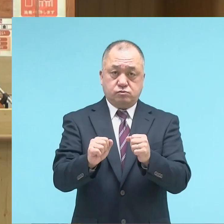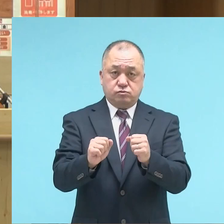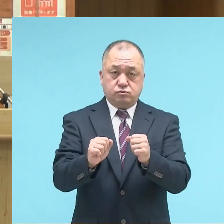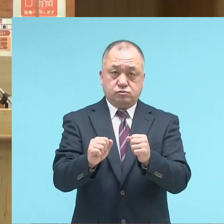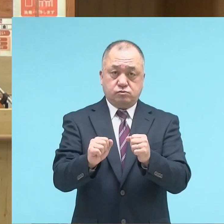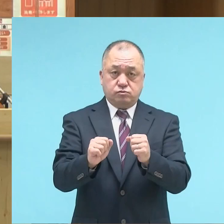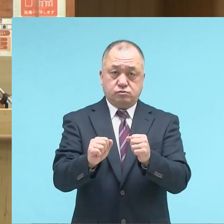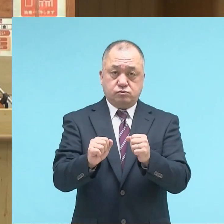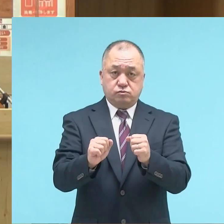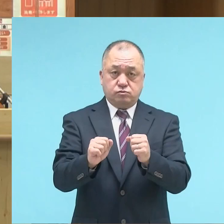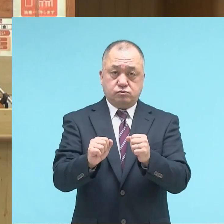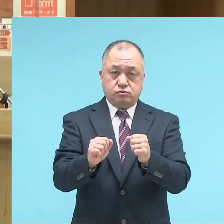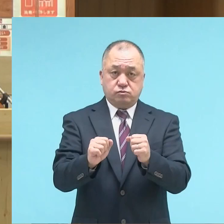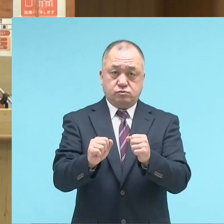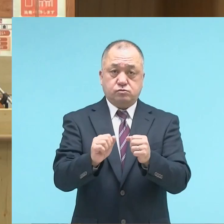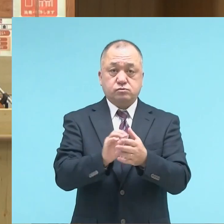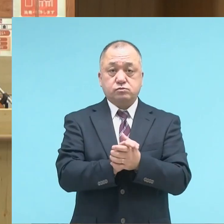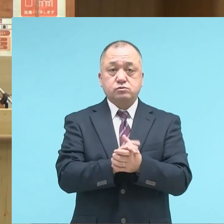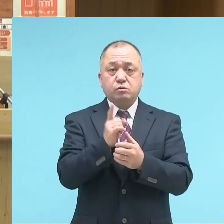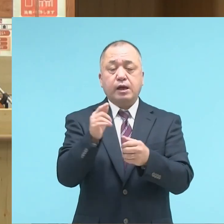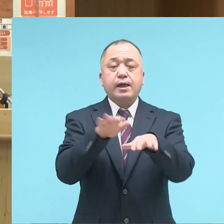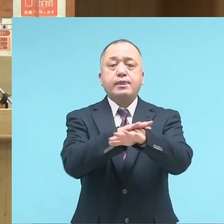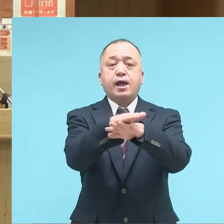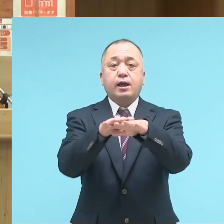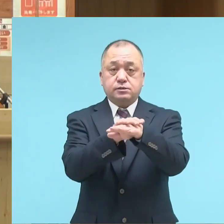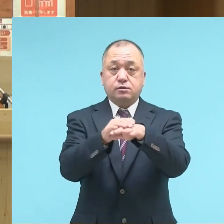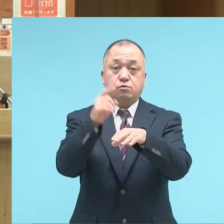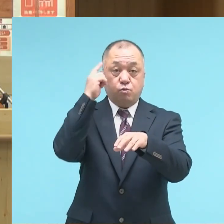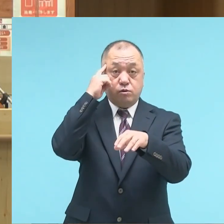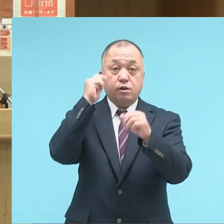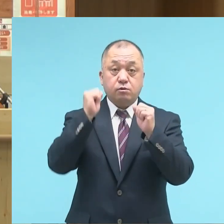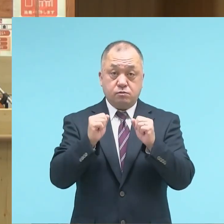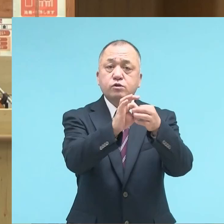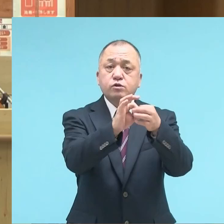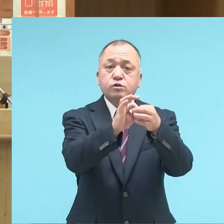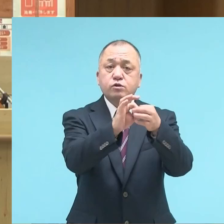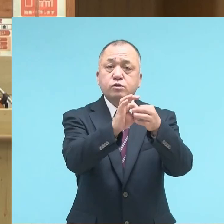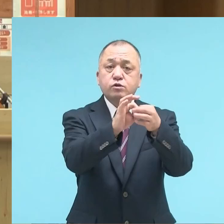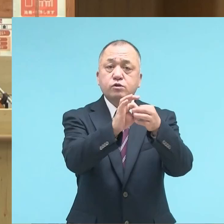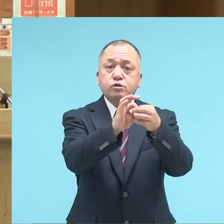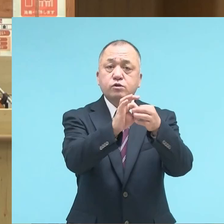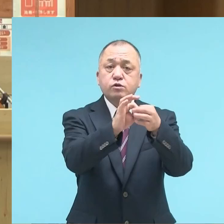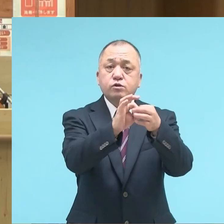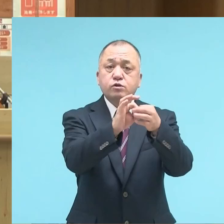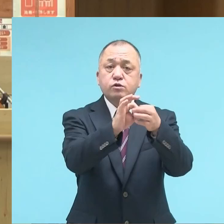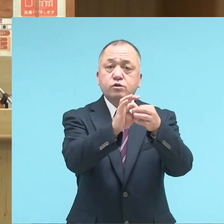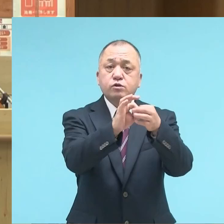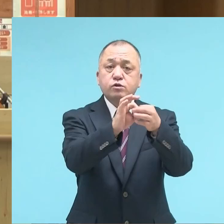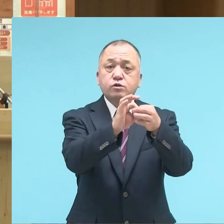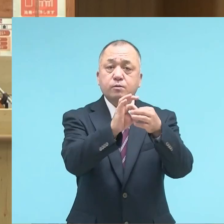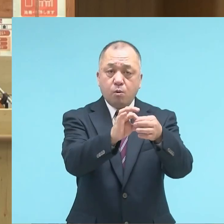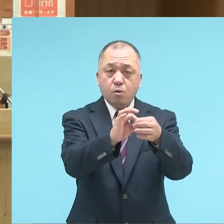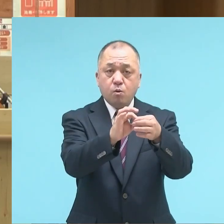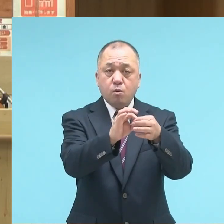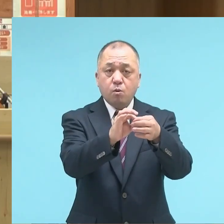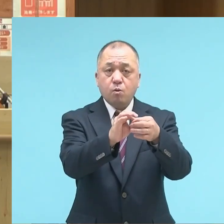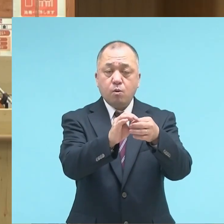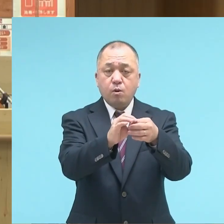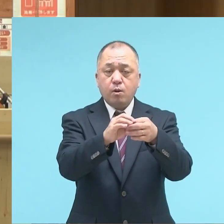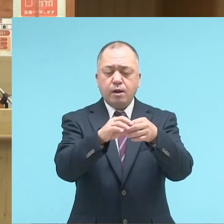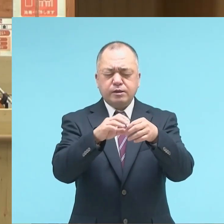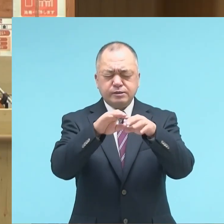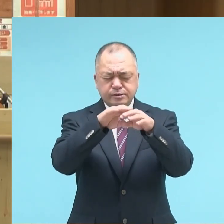をやはり判断をしていく、このことがやはり重要だと思いますので、要請についても、完全ではこれ、す